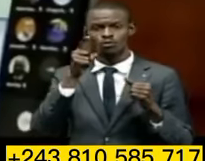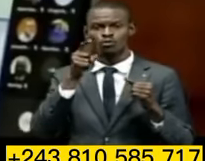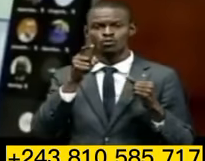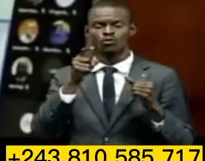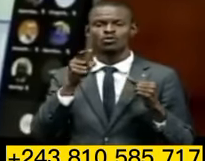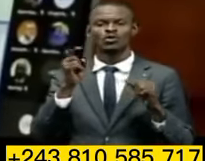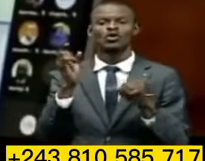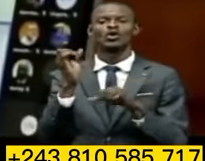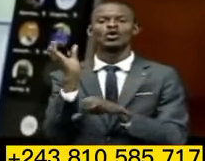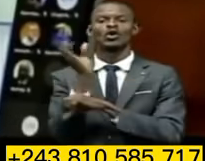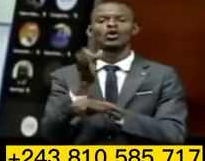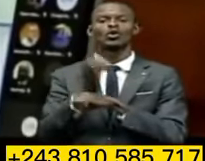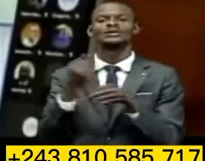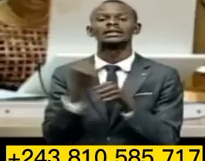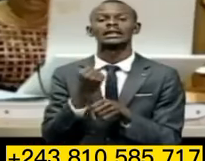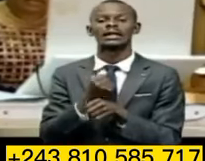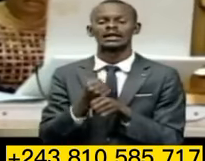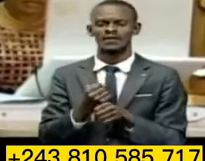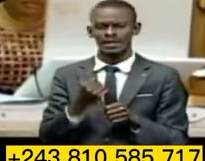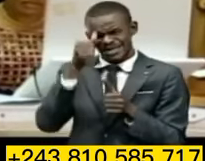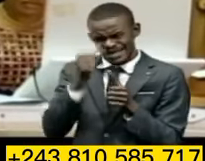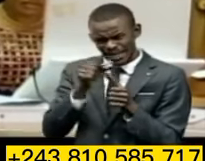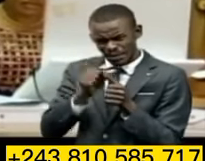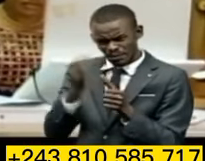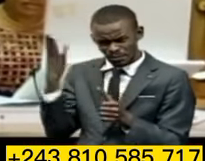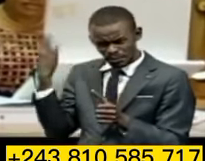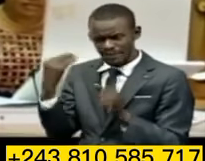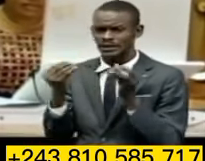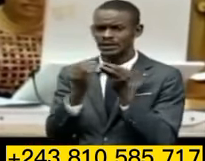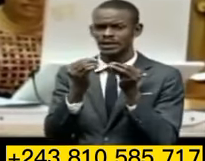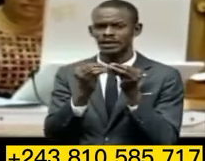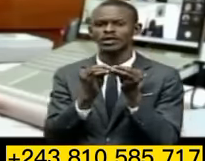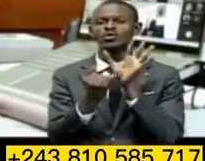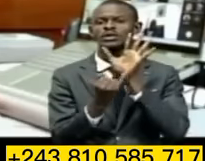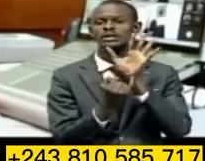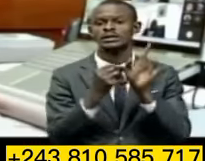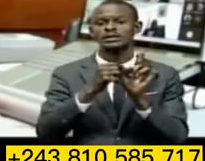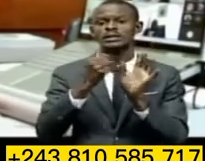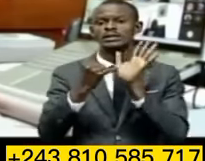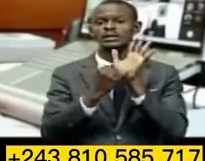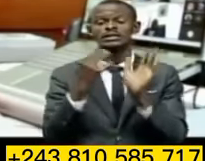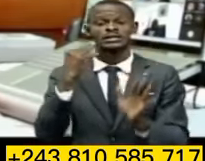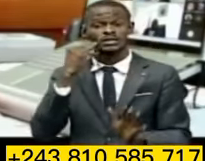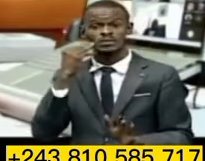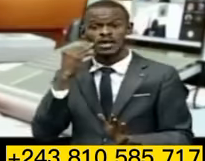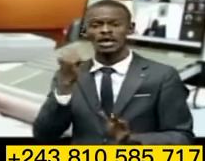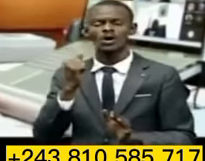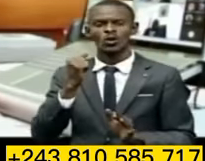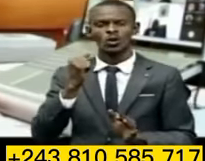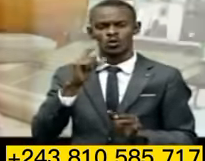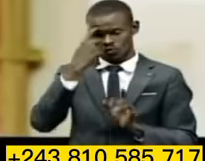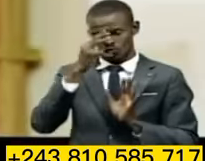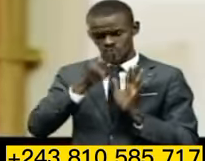du 6 mai 2022, le gouvernement de la République avait adopté le plan de concrétisation de la réforme de